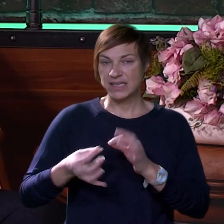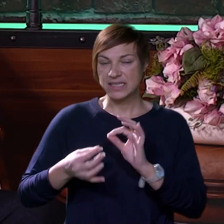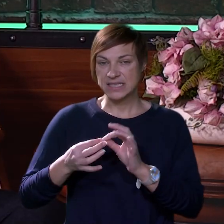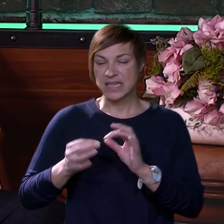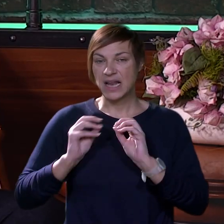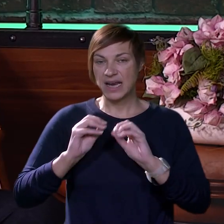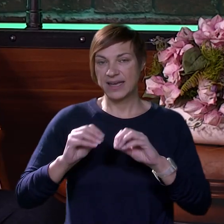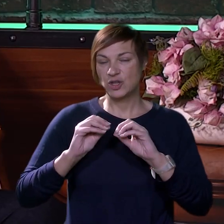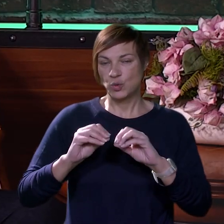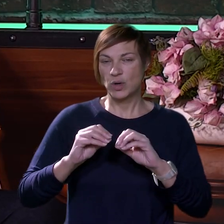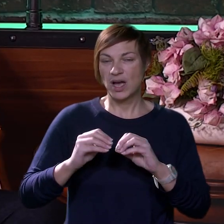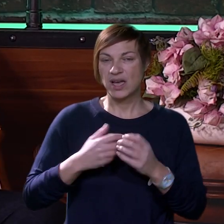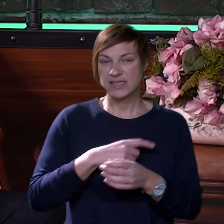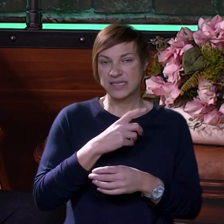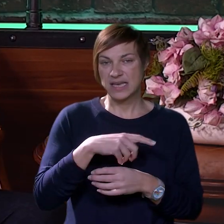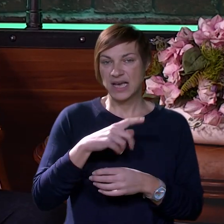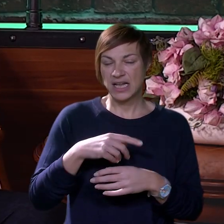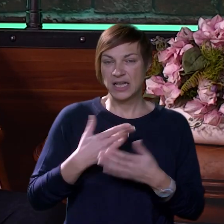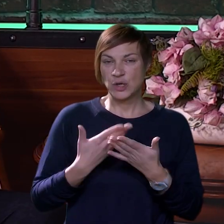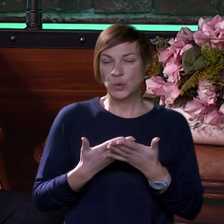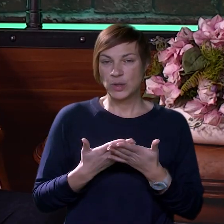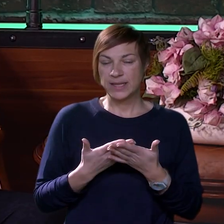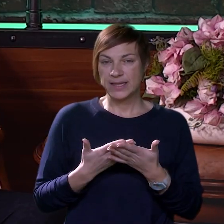stalno edukacija, stalno ljude